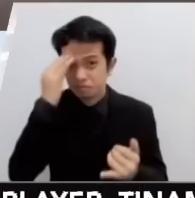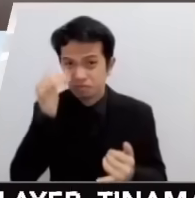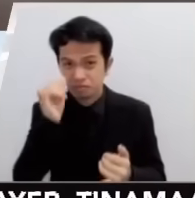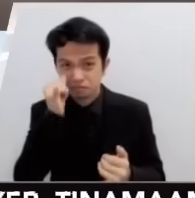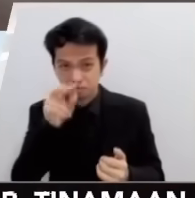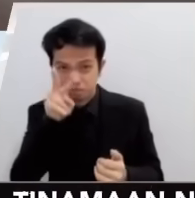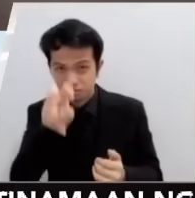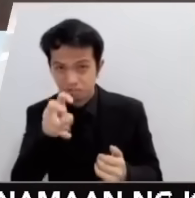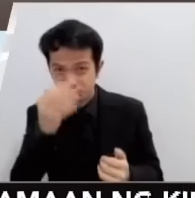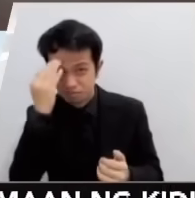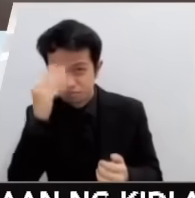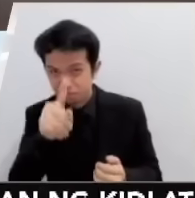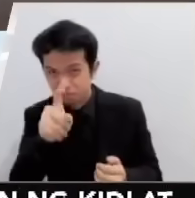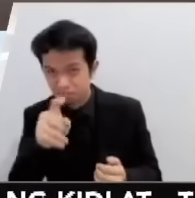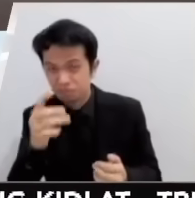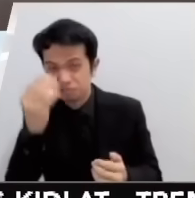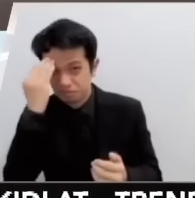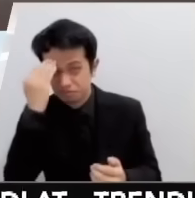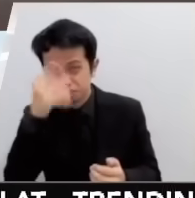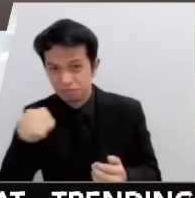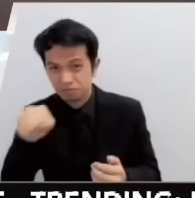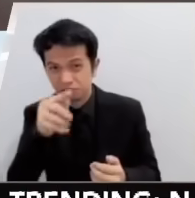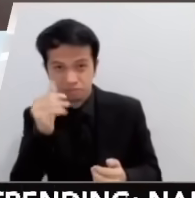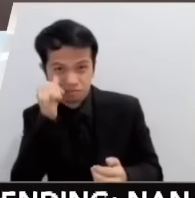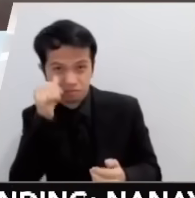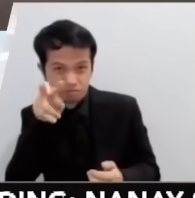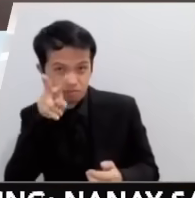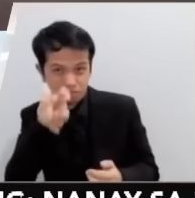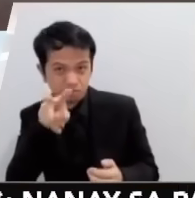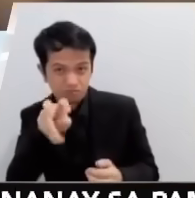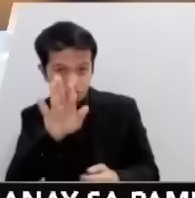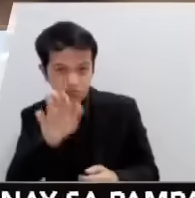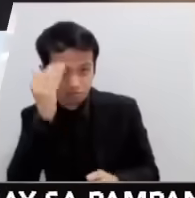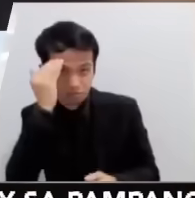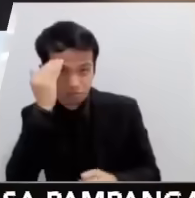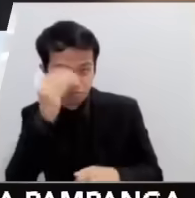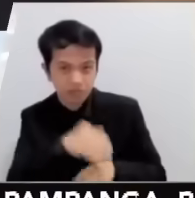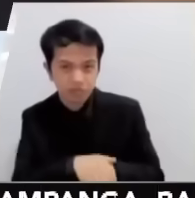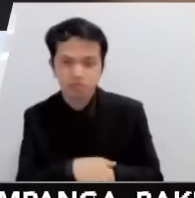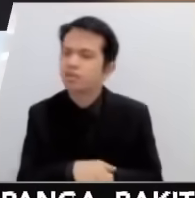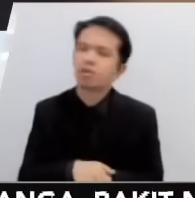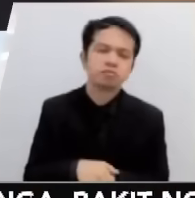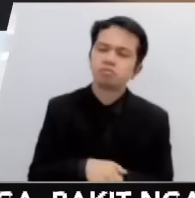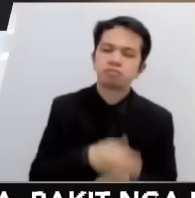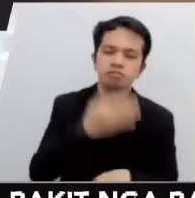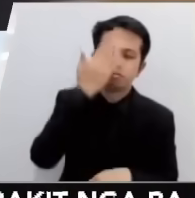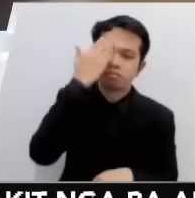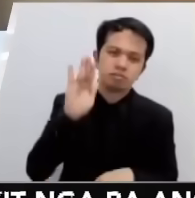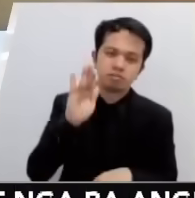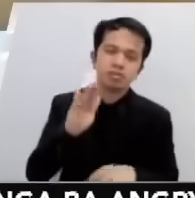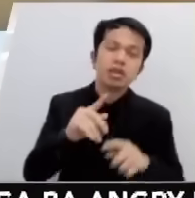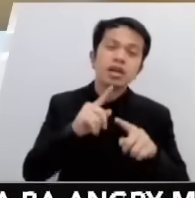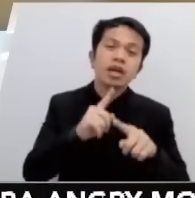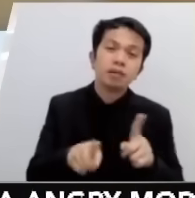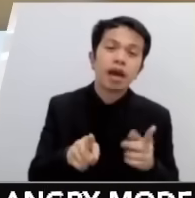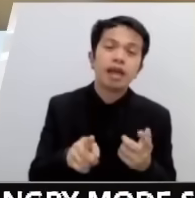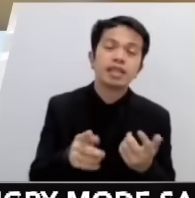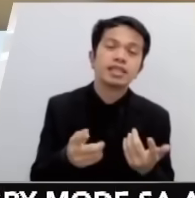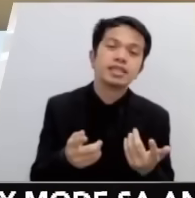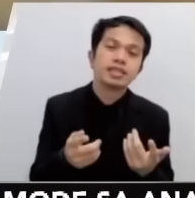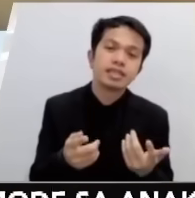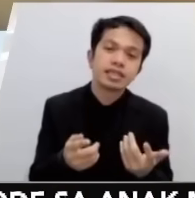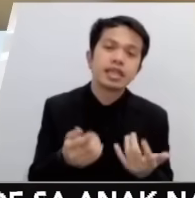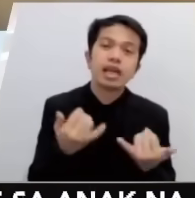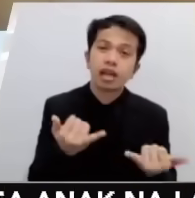oras Alam niyo po ba na nakukunan kayo ng video ng mga oras na yon Hindi ho Hindi ho pero B may video man o